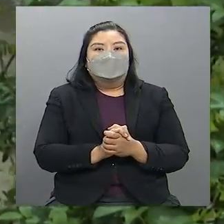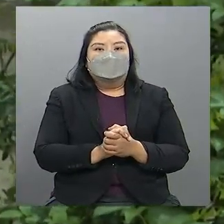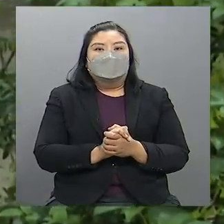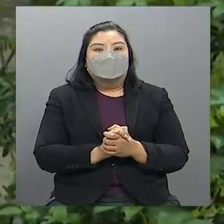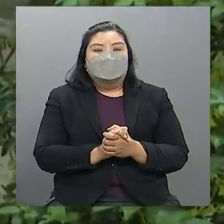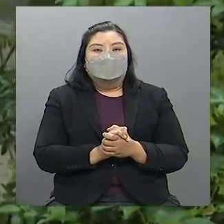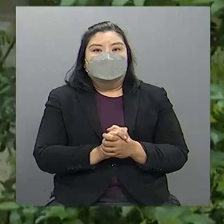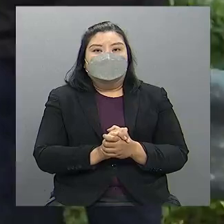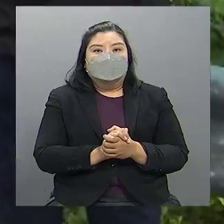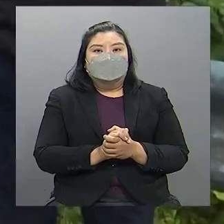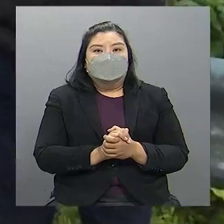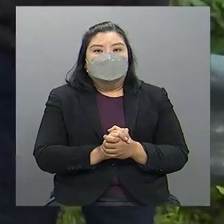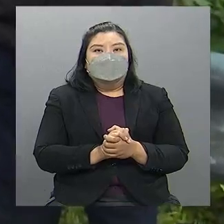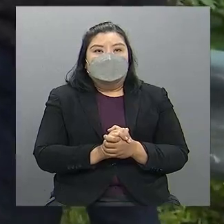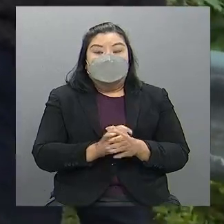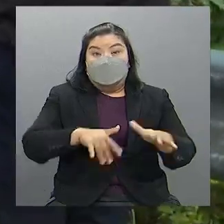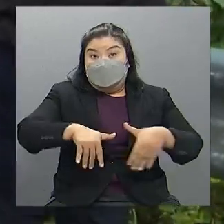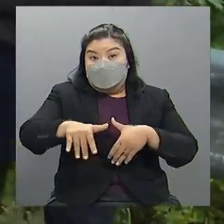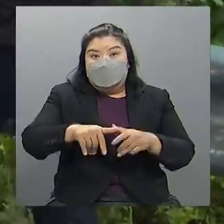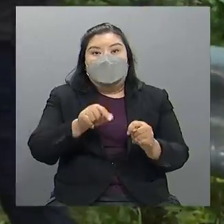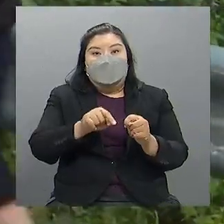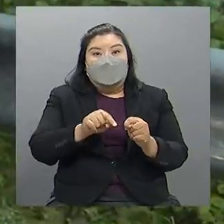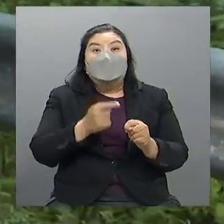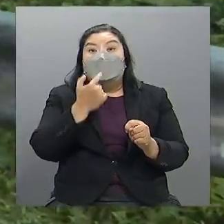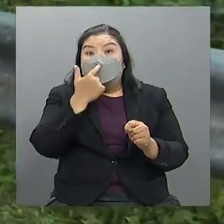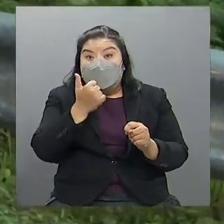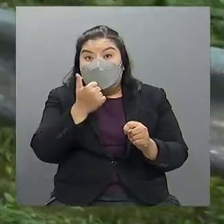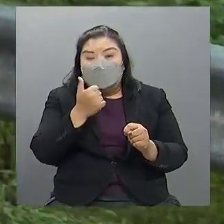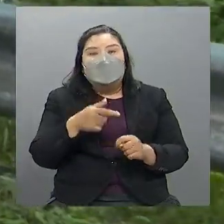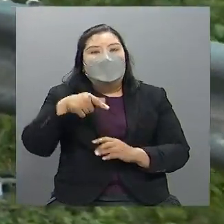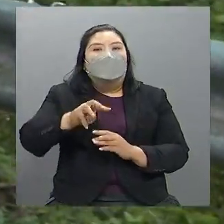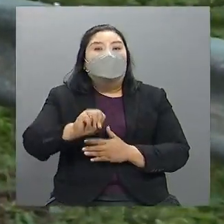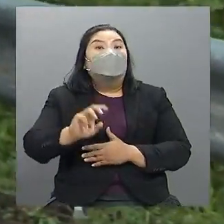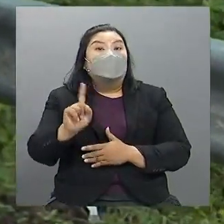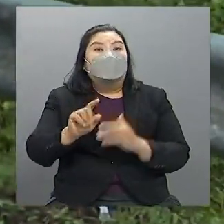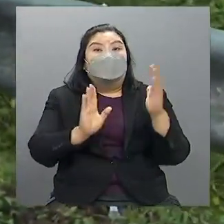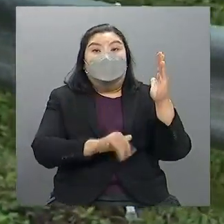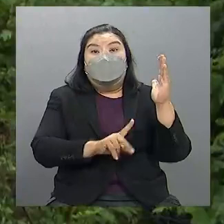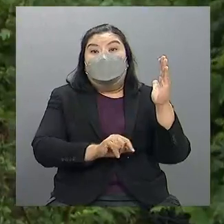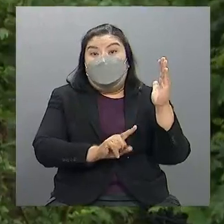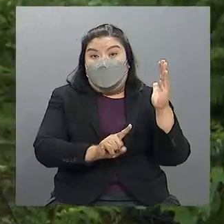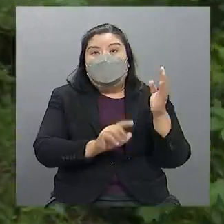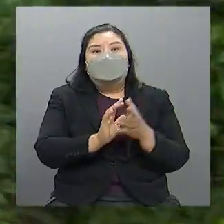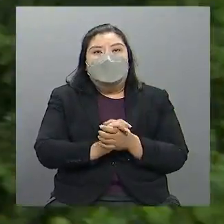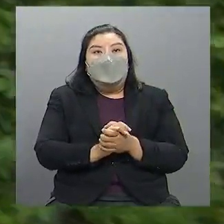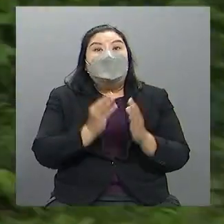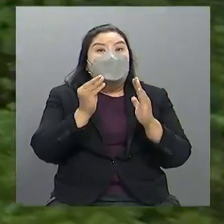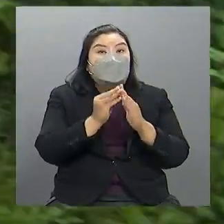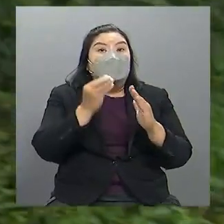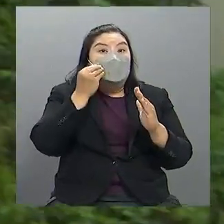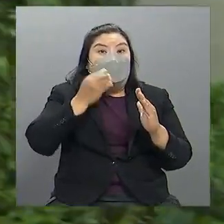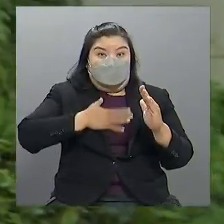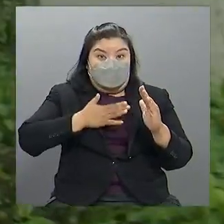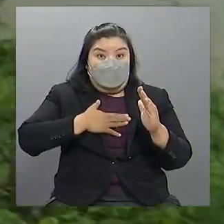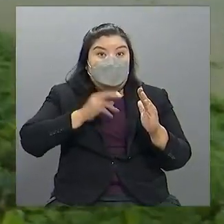ชาวบ้านชุมชนบ้านหนองแตนตำบลนาสารอำเภอพระพรหมจังหวัดนครศรีธรรมราชชี้ให้เห็นบ้านของเธอค่ะที่กำลังถูกน้ำท่วมแล้วน้ำก็เริ่ม